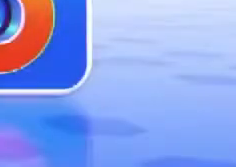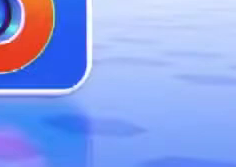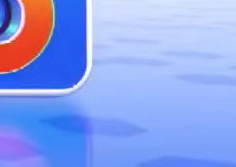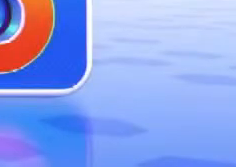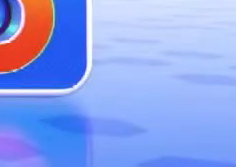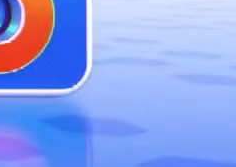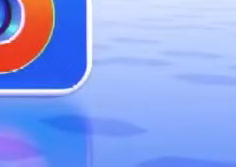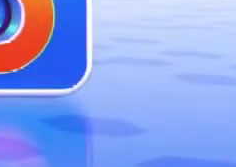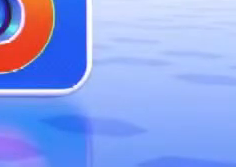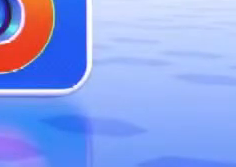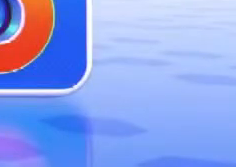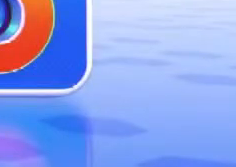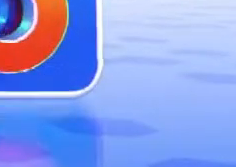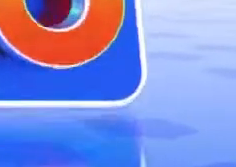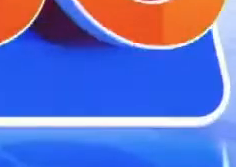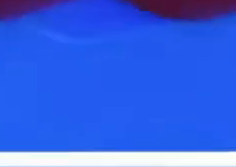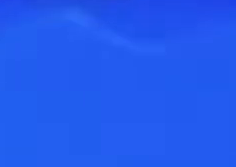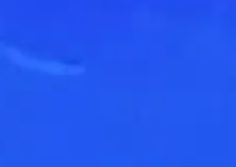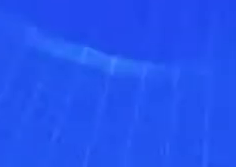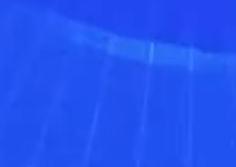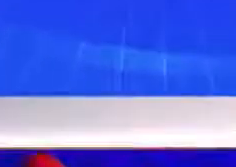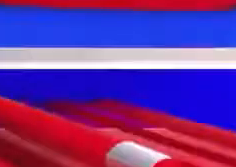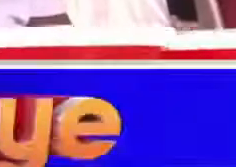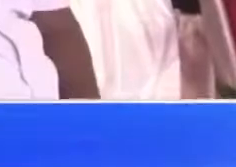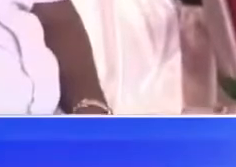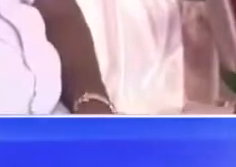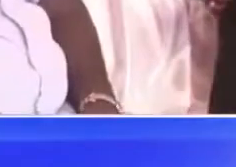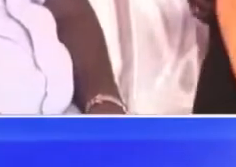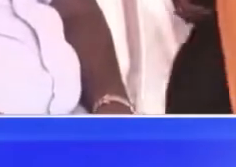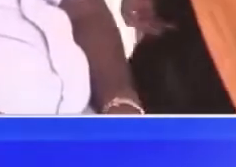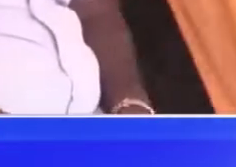Ala tukumbanisie neva mwena.